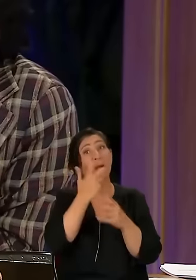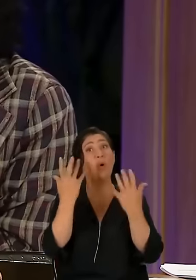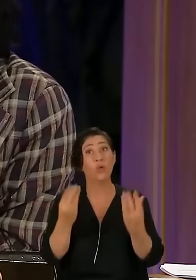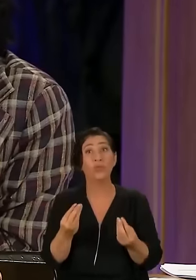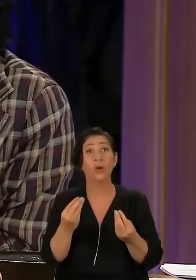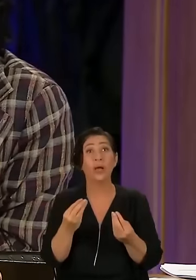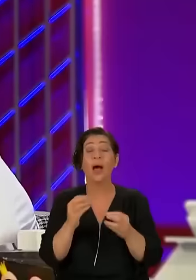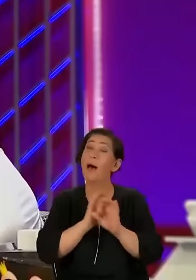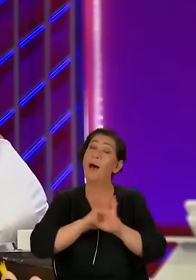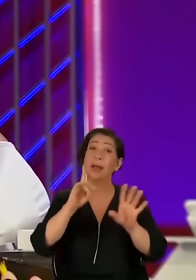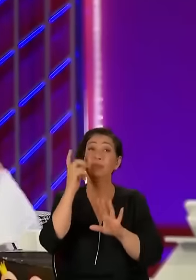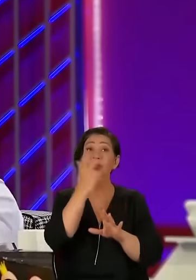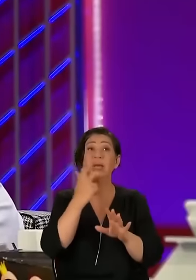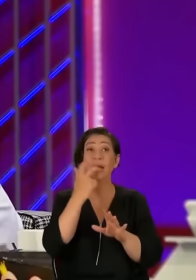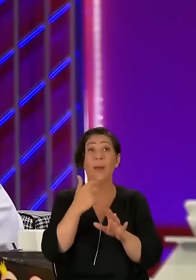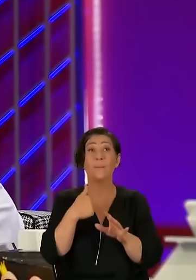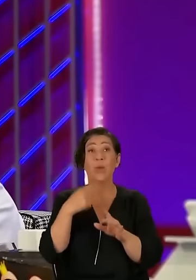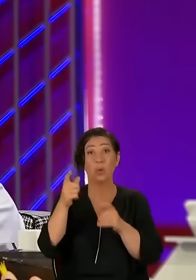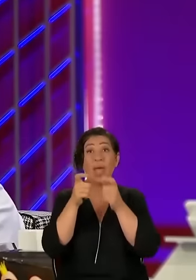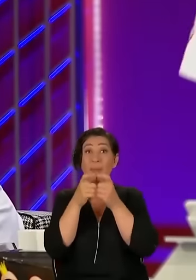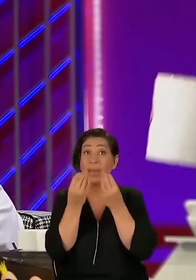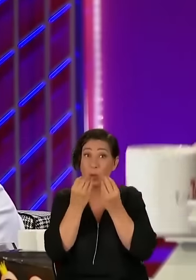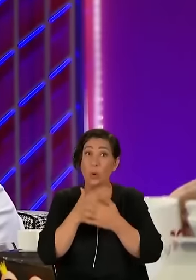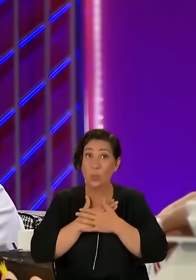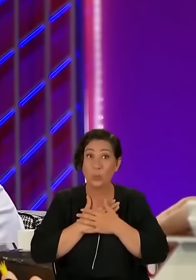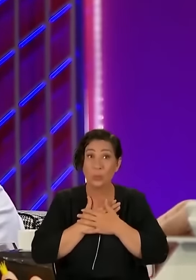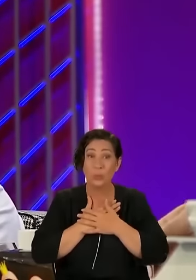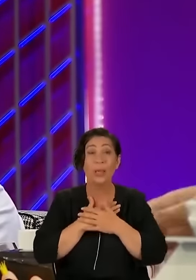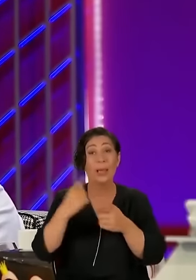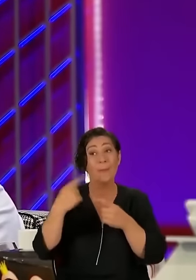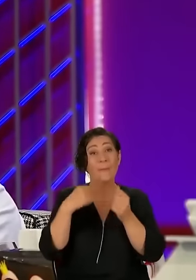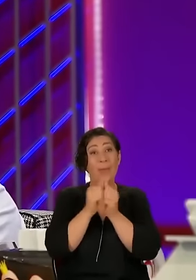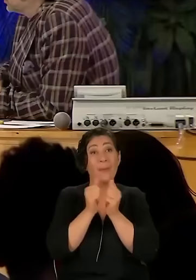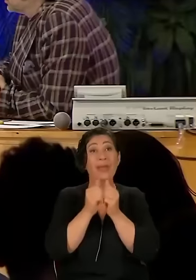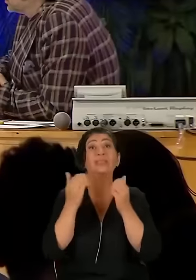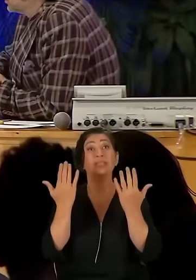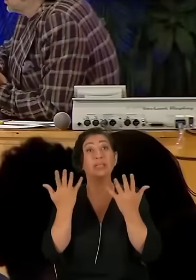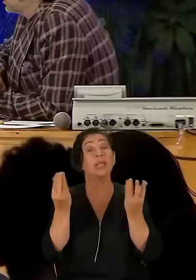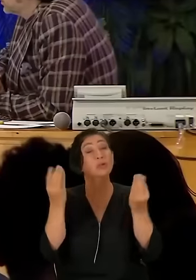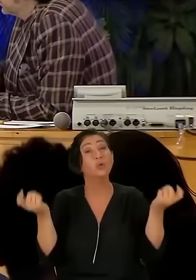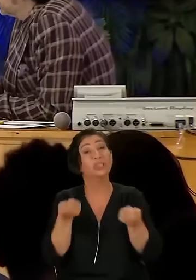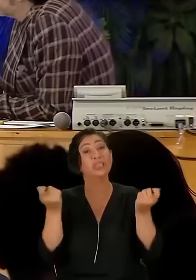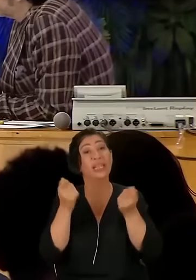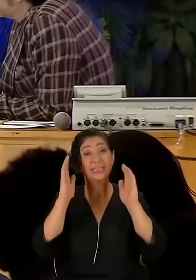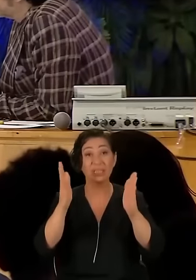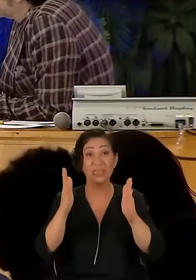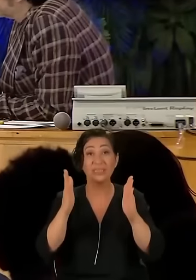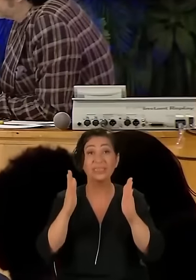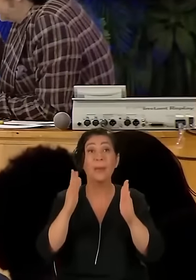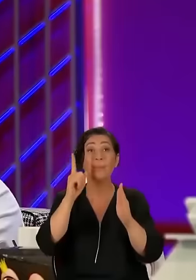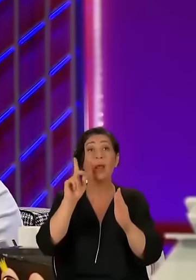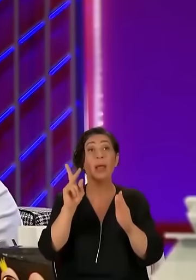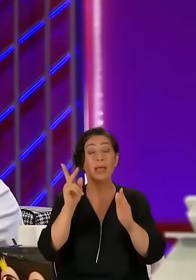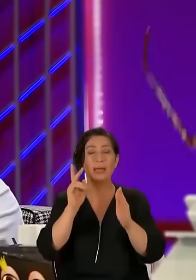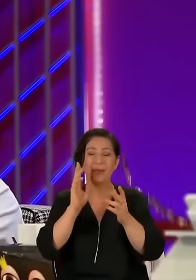oldu. Aa. Harika bir şarkı. Ben de onun ekmeğini yiyorum. Birlikte inşallah daha çok işlere gideceğiz. Çünkü bir